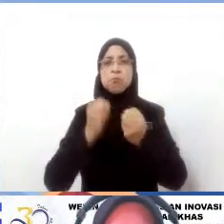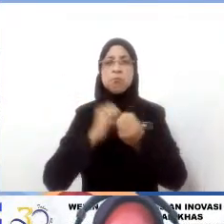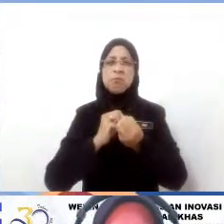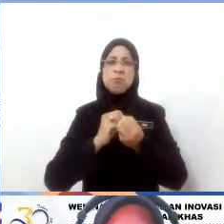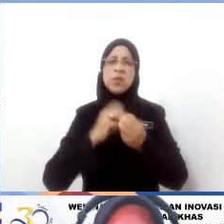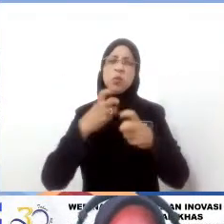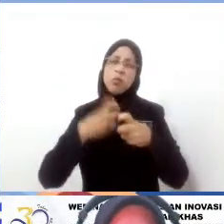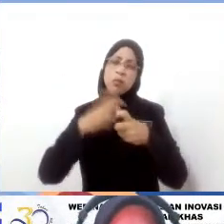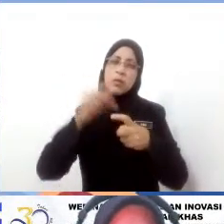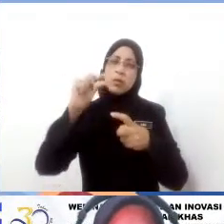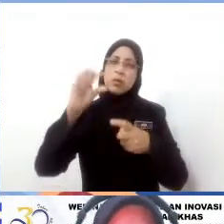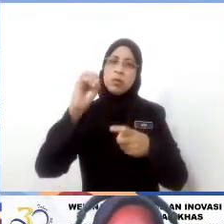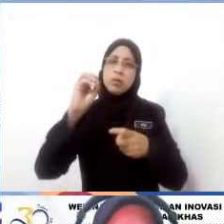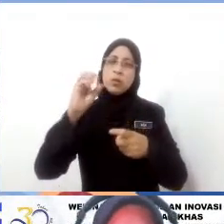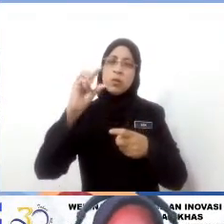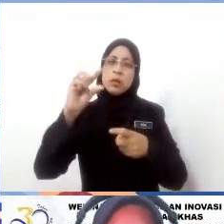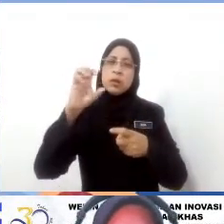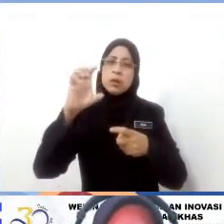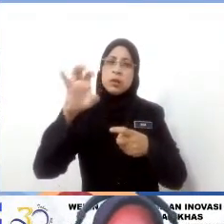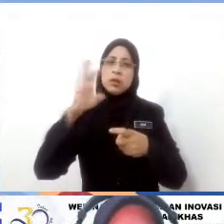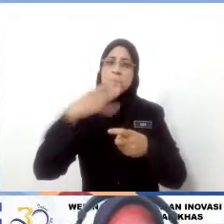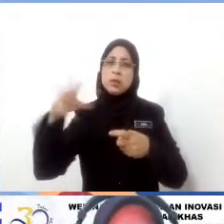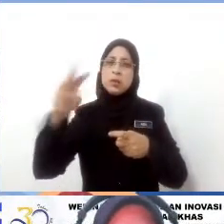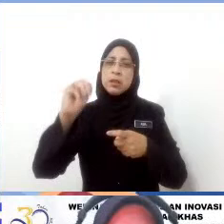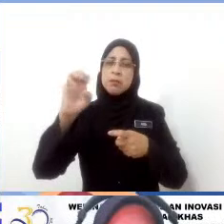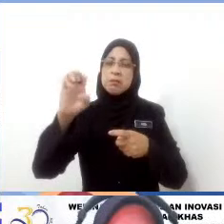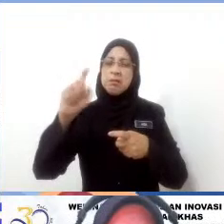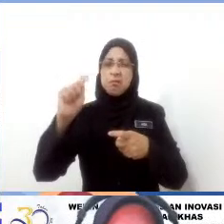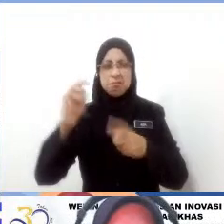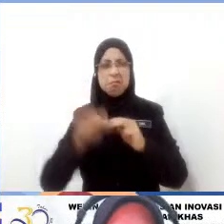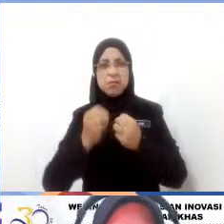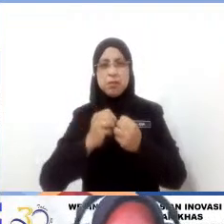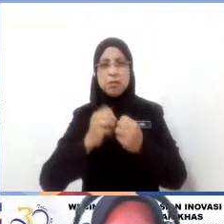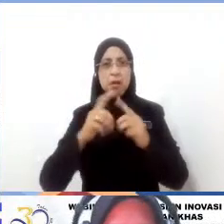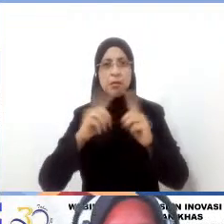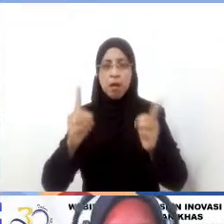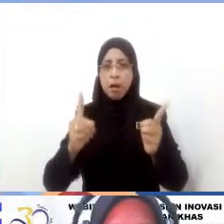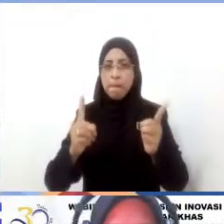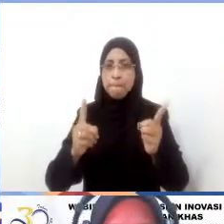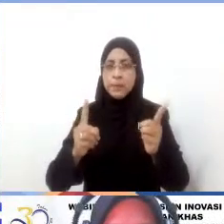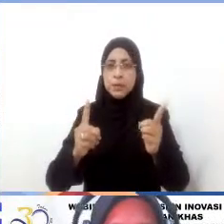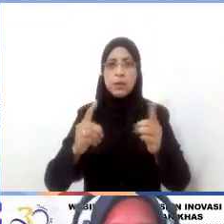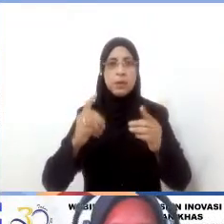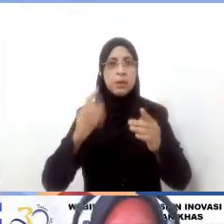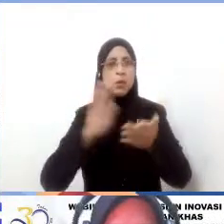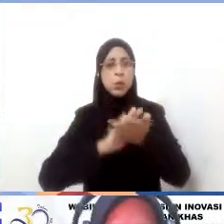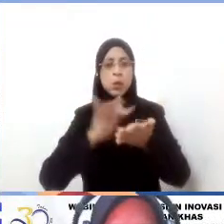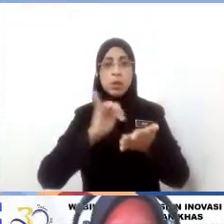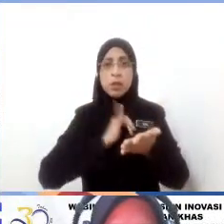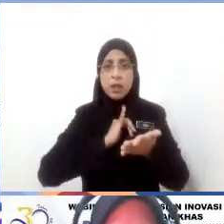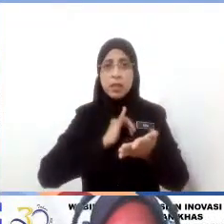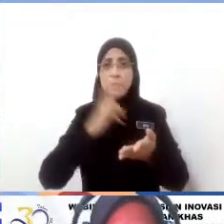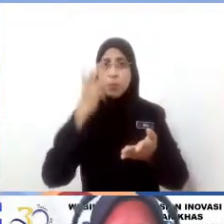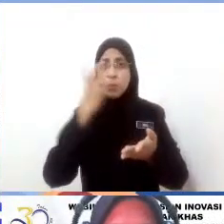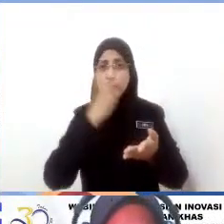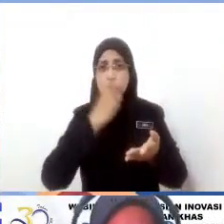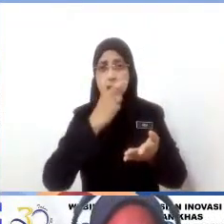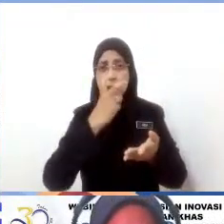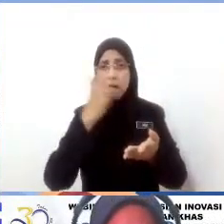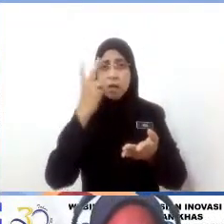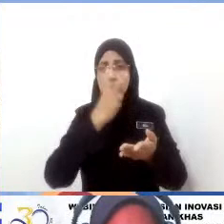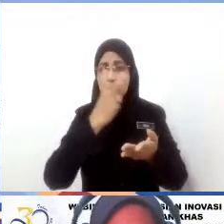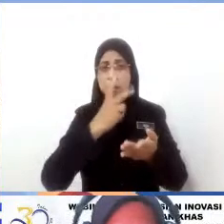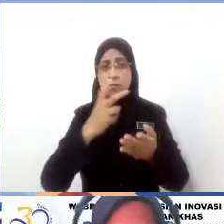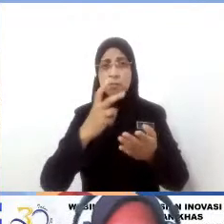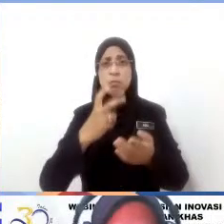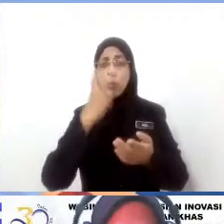Meet lah, itulah inilah. Saya cakap murid saya dekat sekolah saya ni semuanya buta, rabun, penglihatan terhad. Dan cikgu